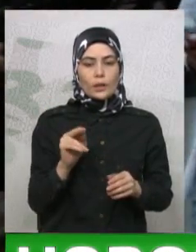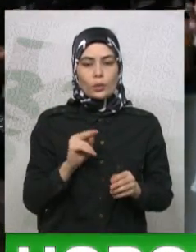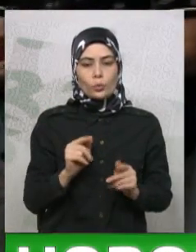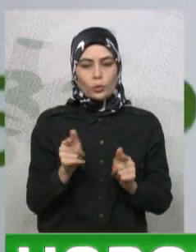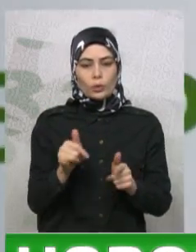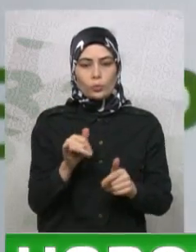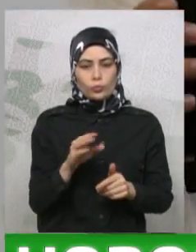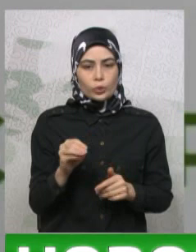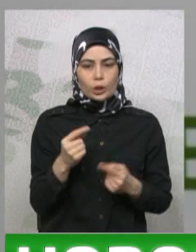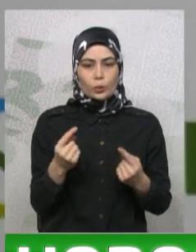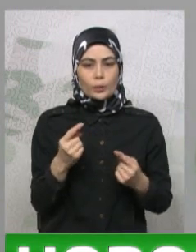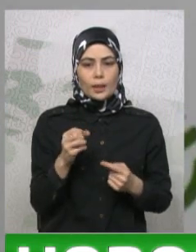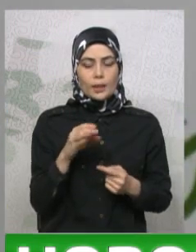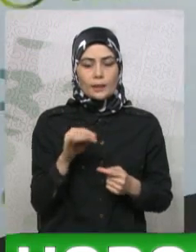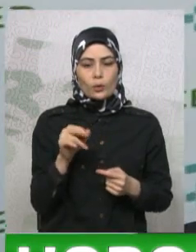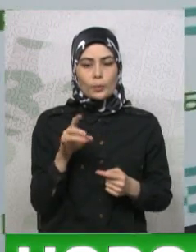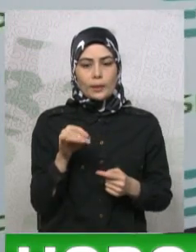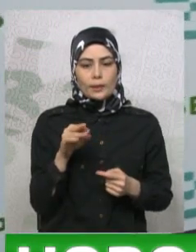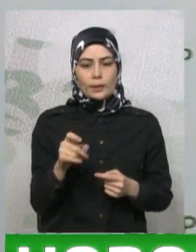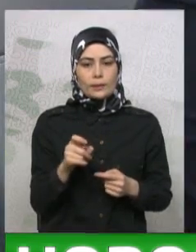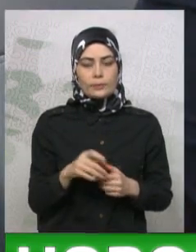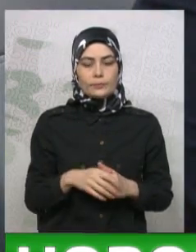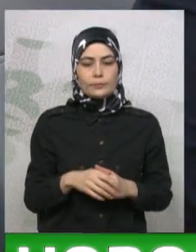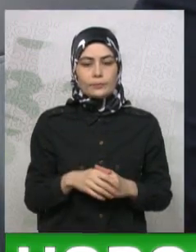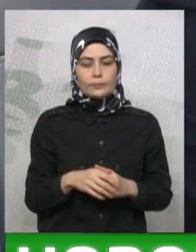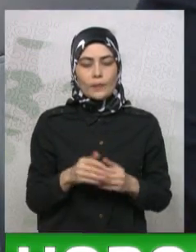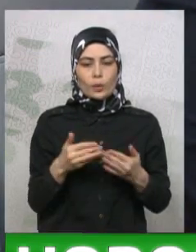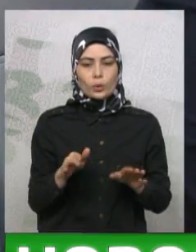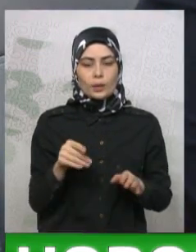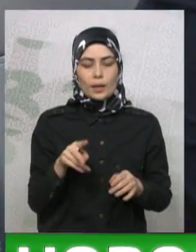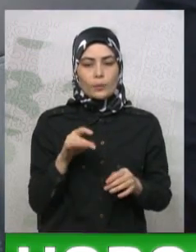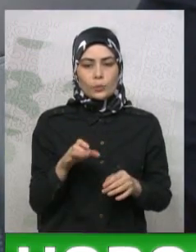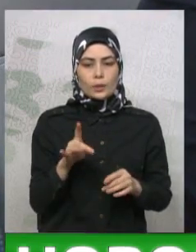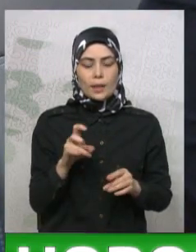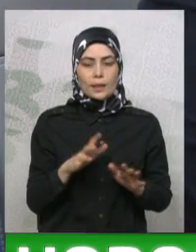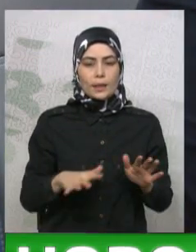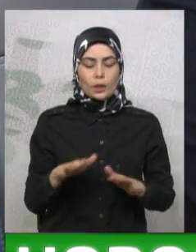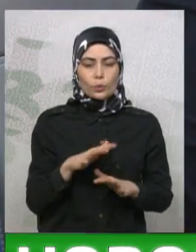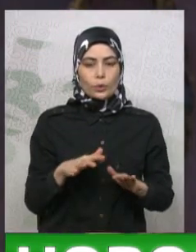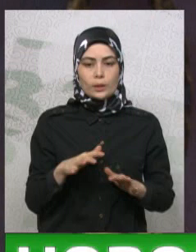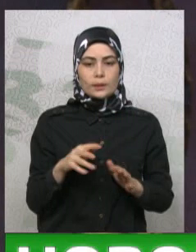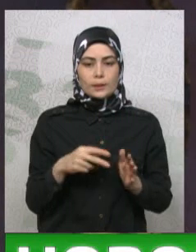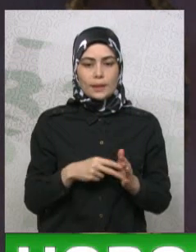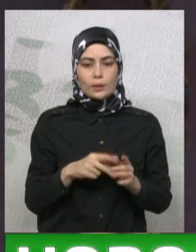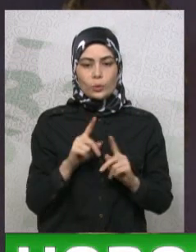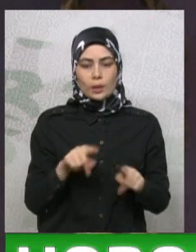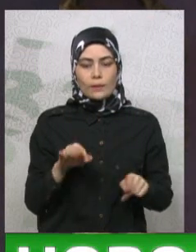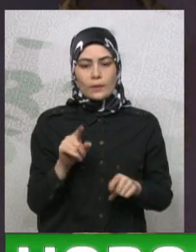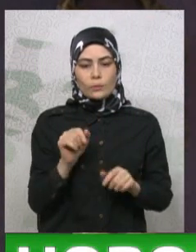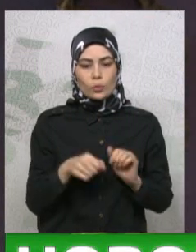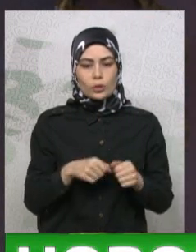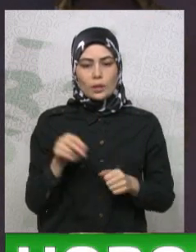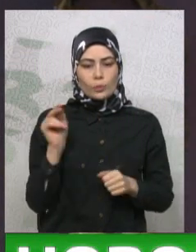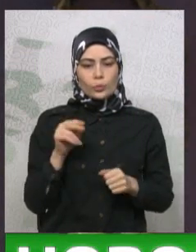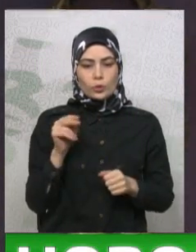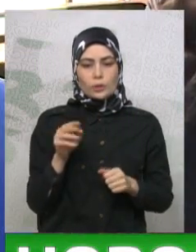трудоустроены в крупнейших российских IT-компаниях и стартапах страны. Открытие кампуса на территории региона станет уникальной возможностью